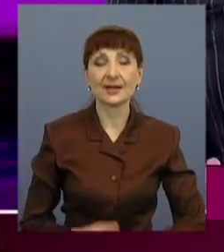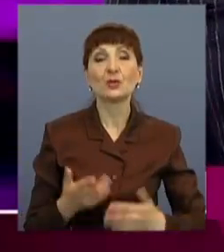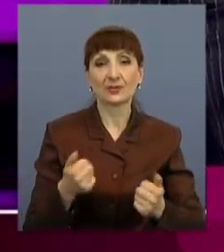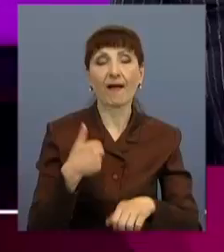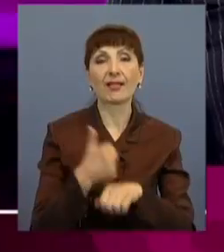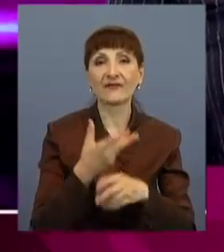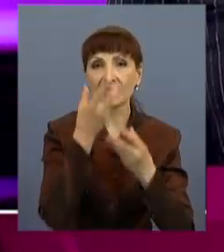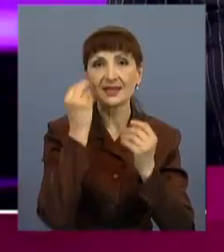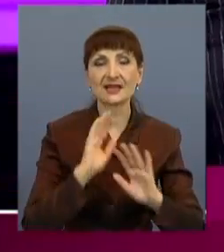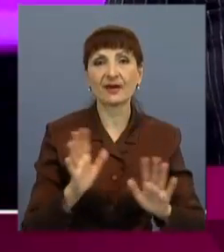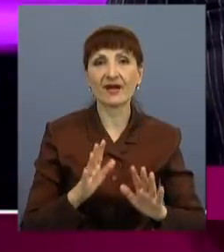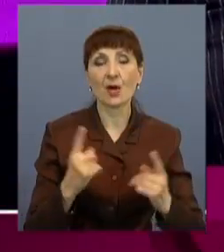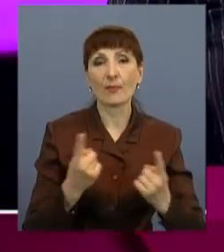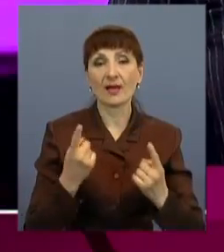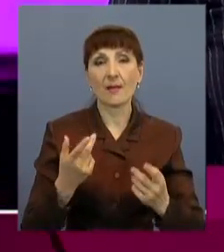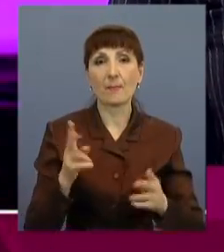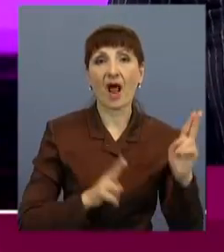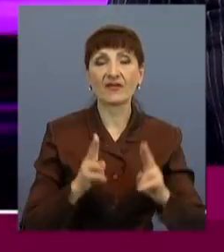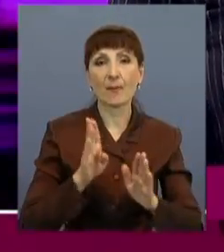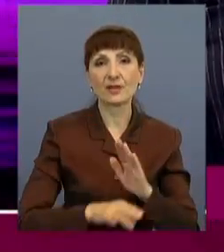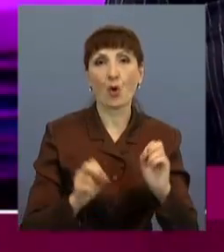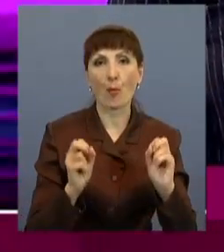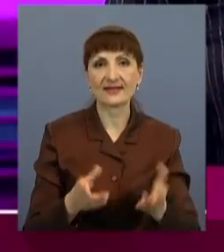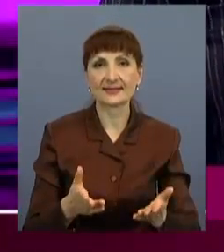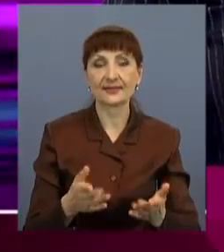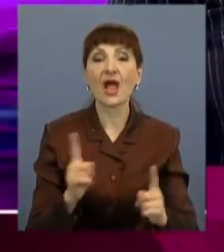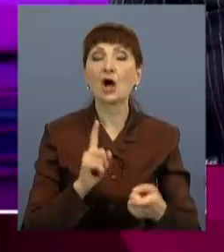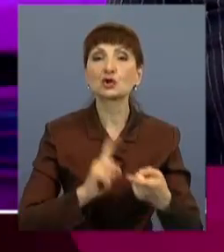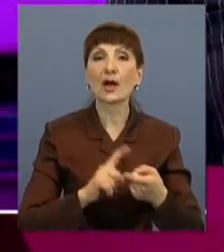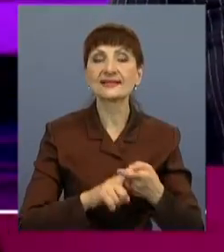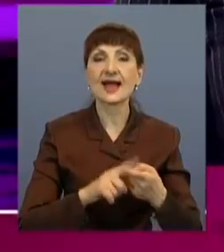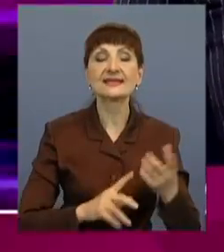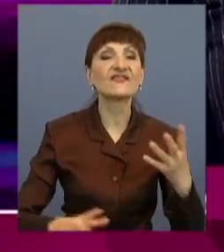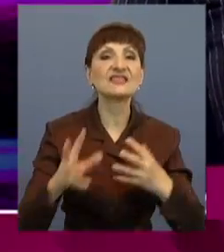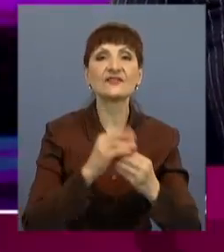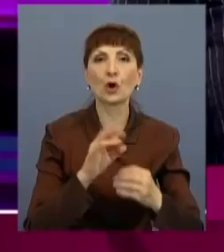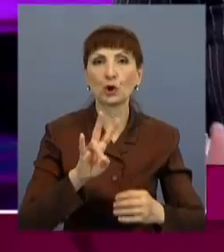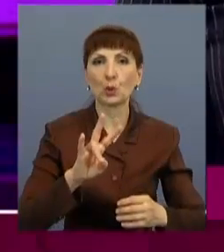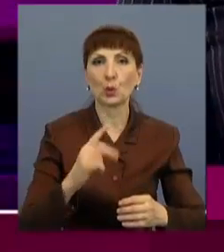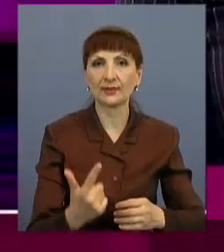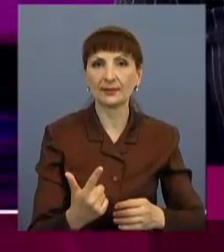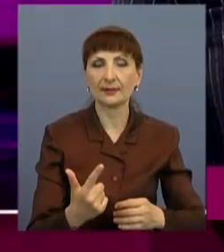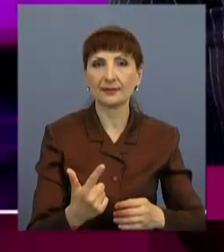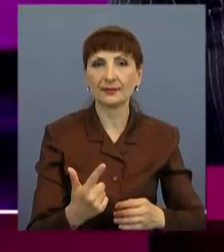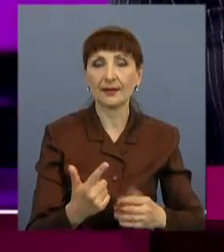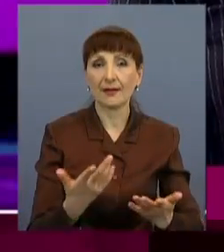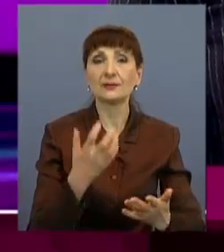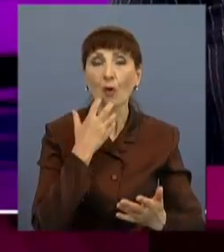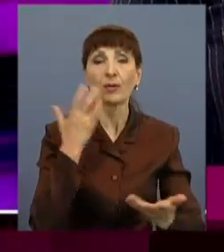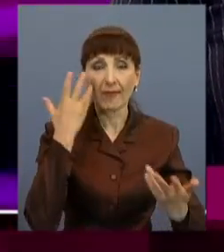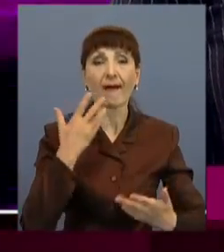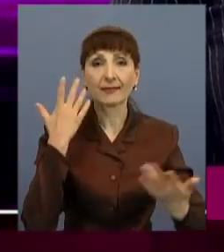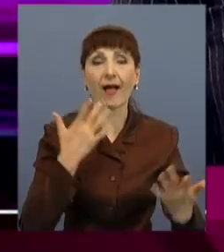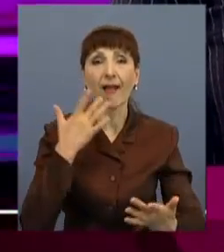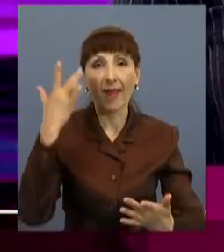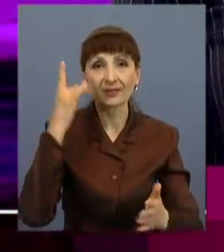не забывать об элементарных правилах безопасности, конечно. А что касается всего июня, ну никак не настанет у нас настоящее